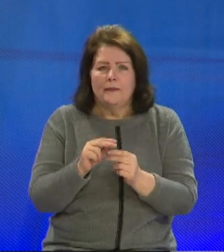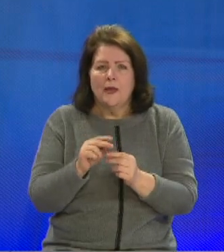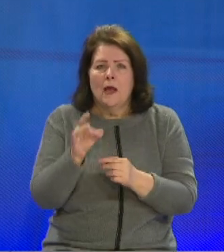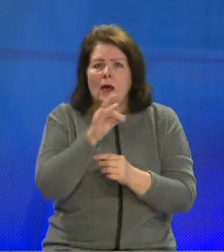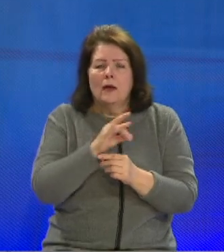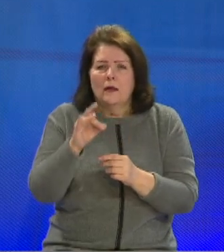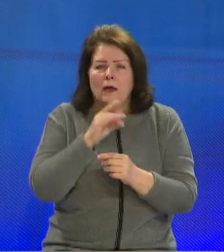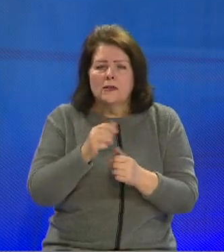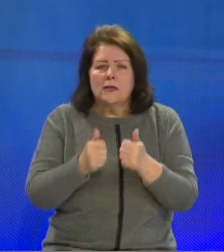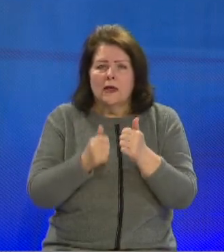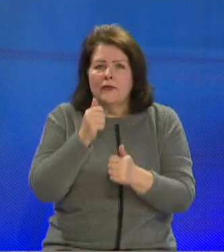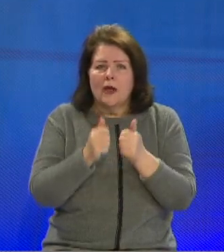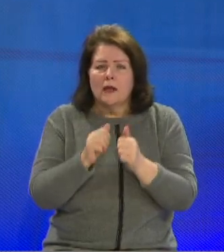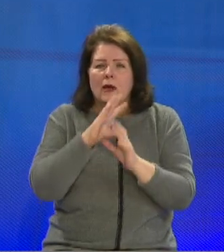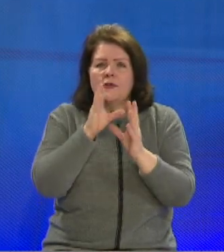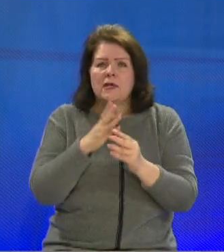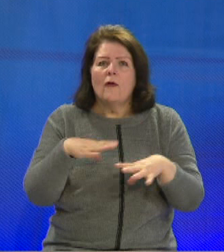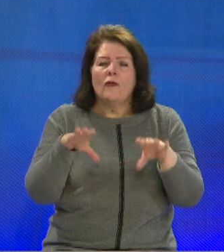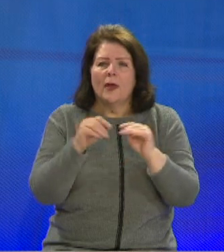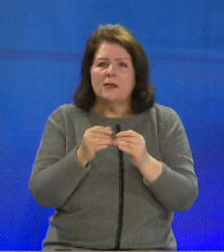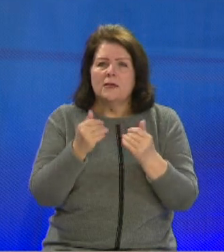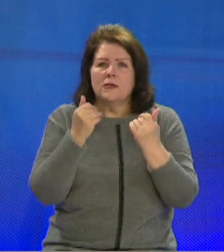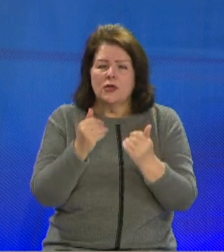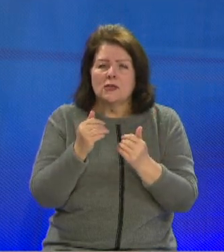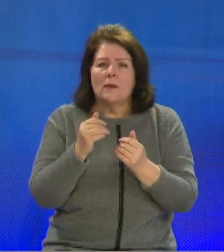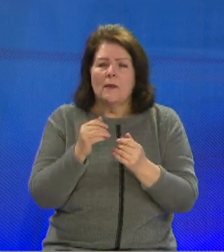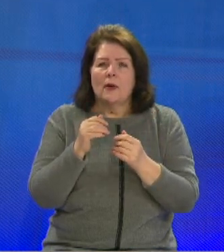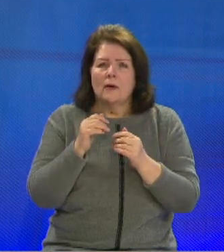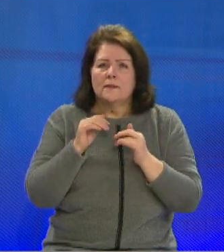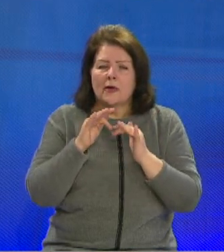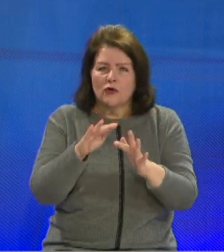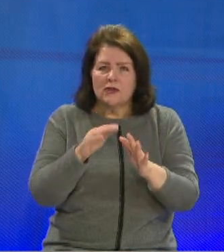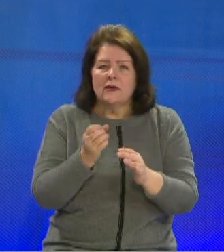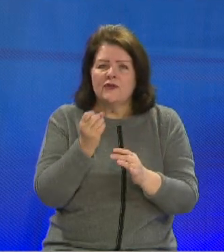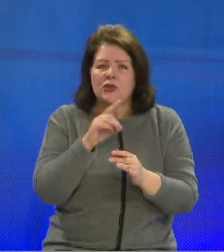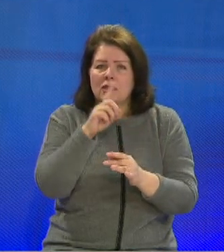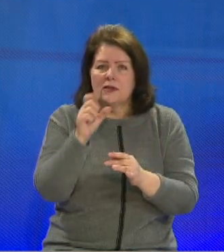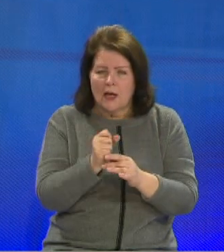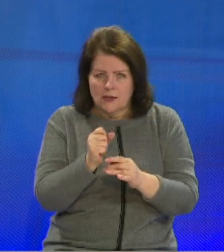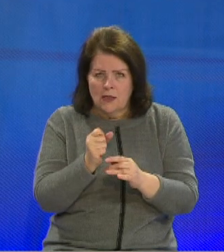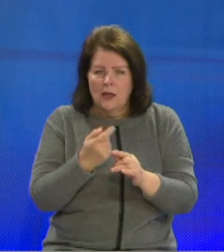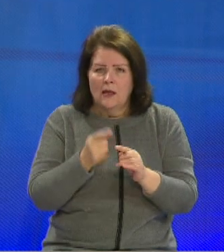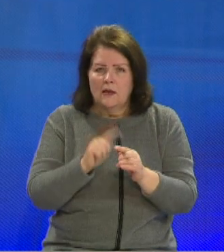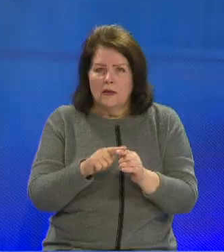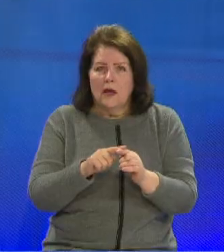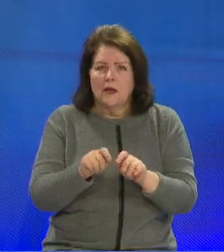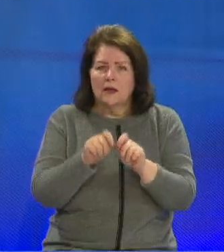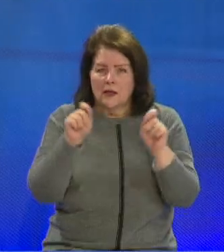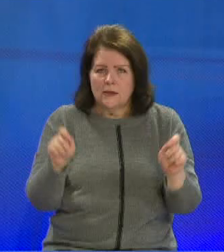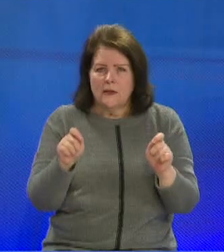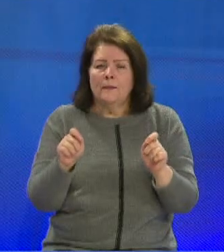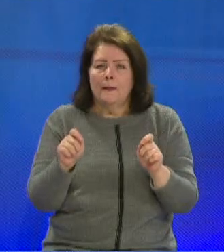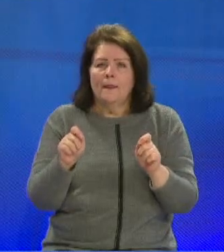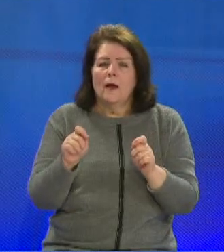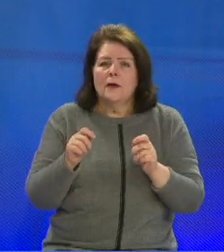Республиканское споборнество у Си разом все лето проводится у 14-й раз. На церемонию открытия мероприемства у областных